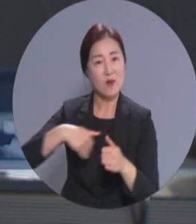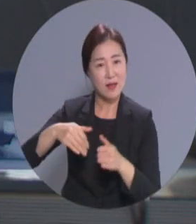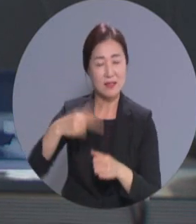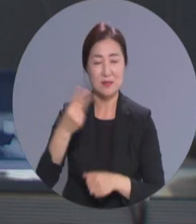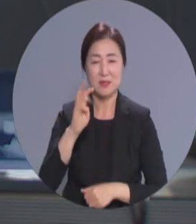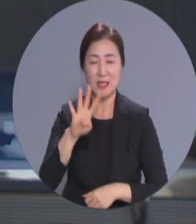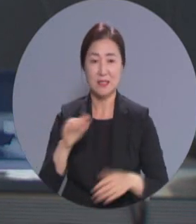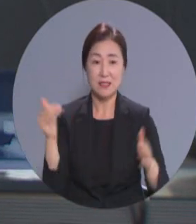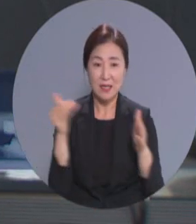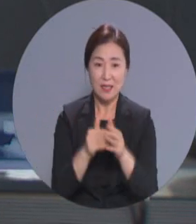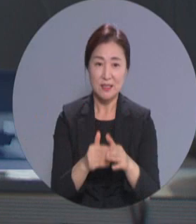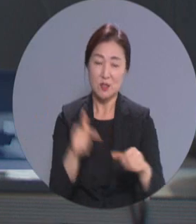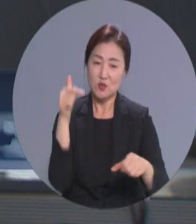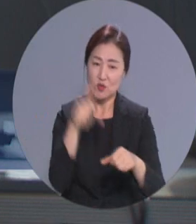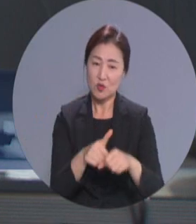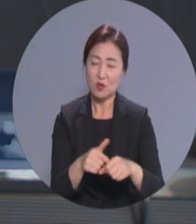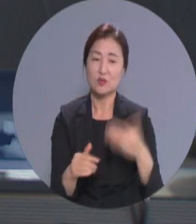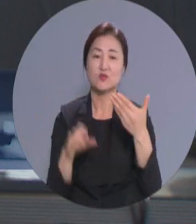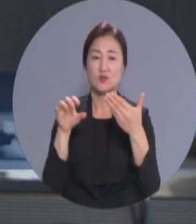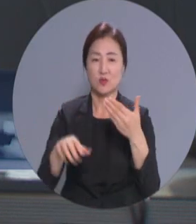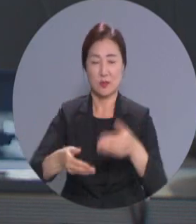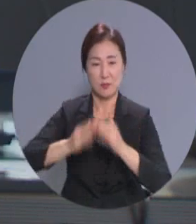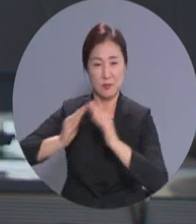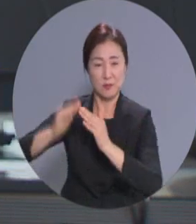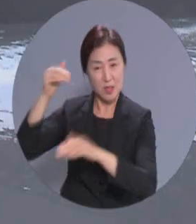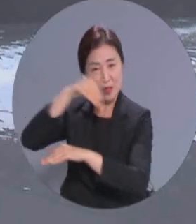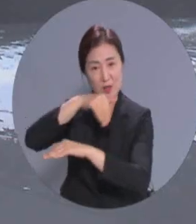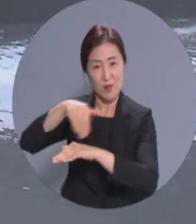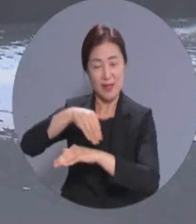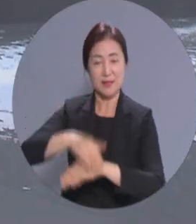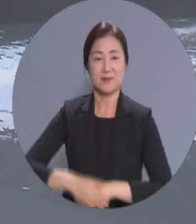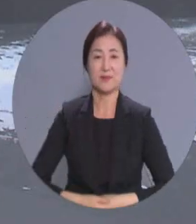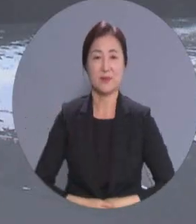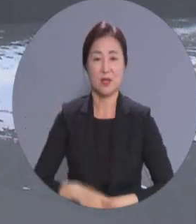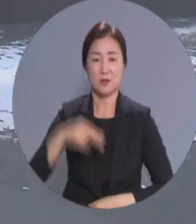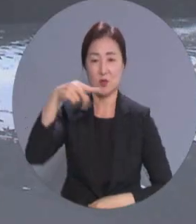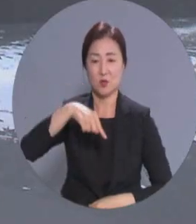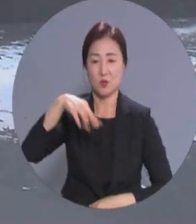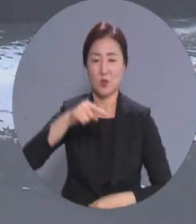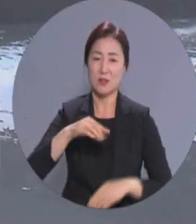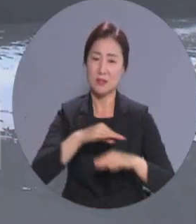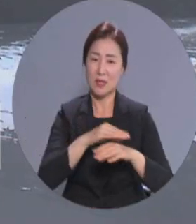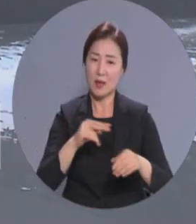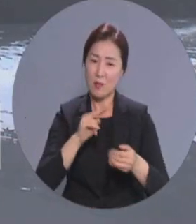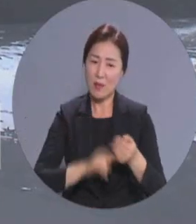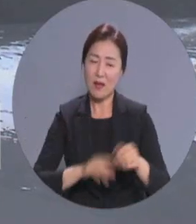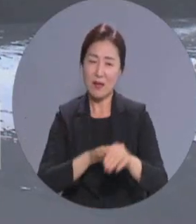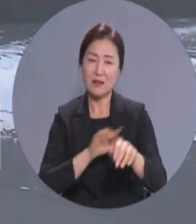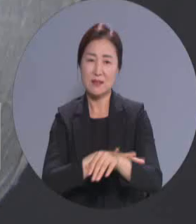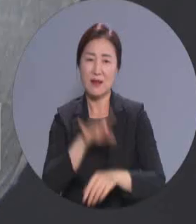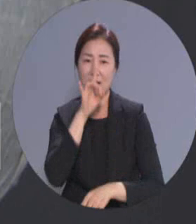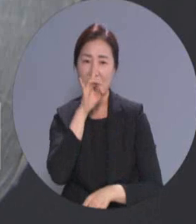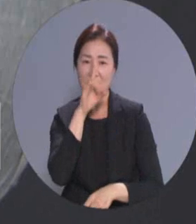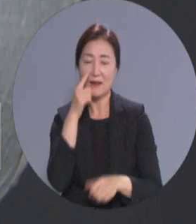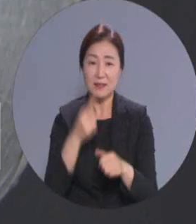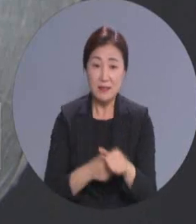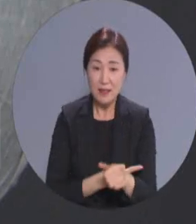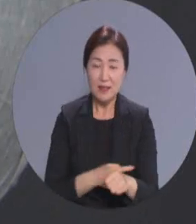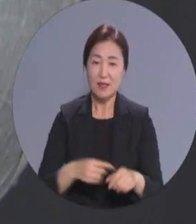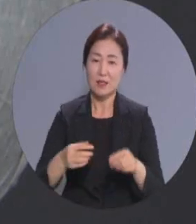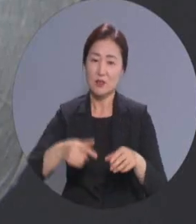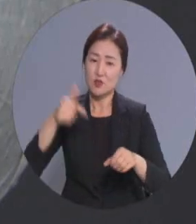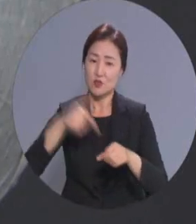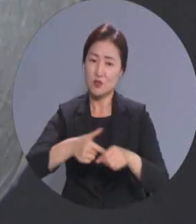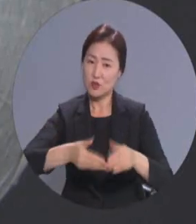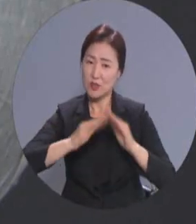2024년까지도 9개소를 더 추가적으로 구축해서. 수소차 보급이 기대만큼 활성화되지 않으면서 충전소 설치